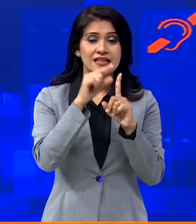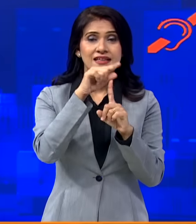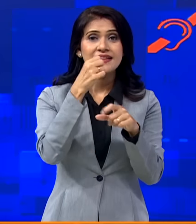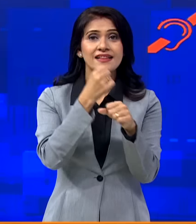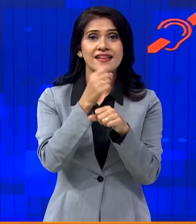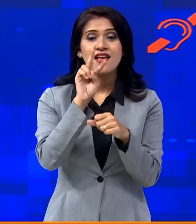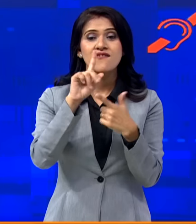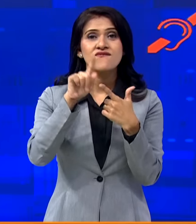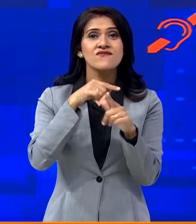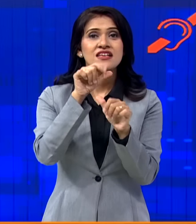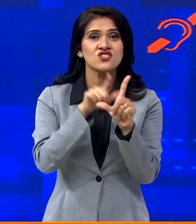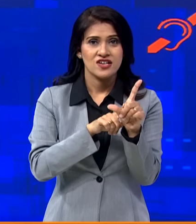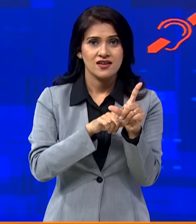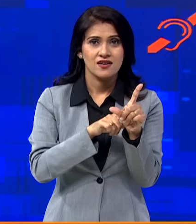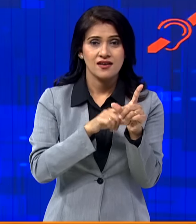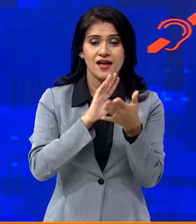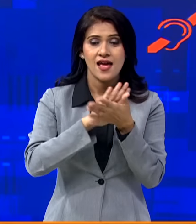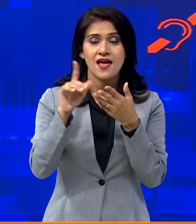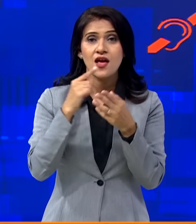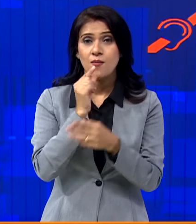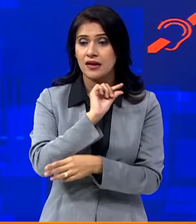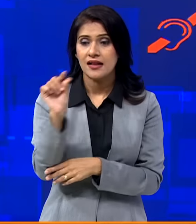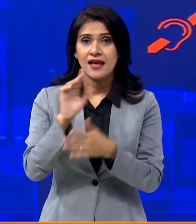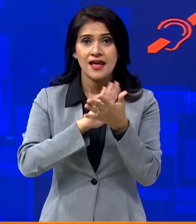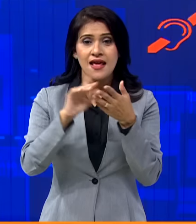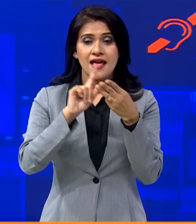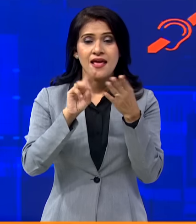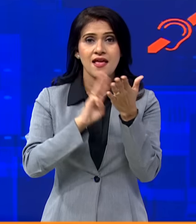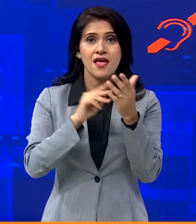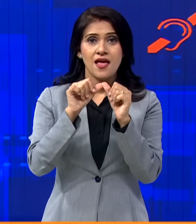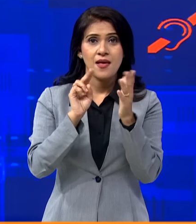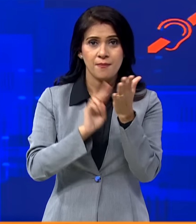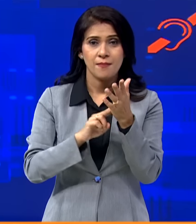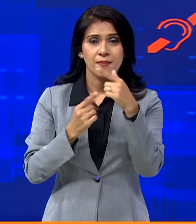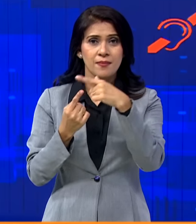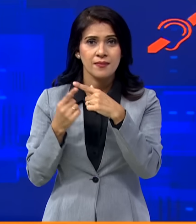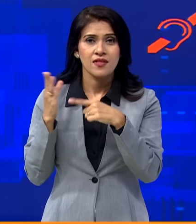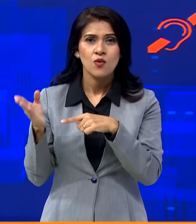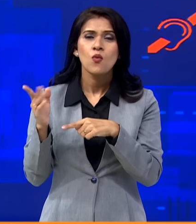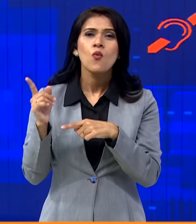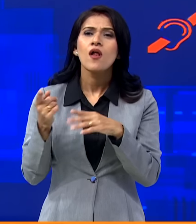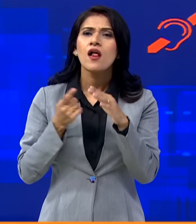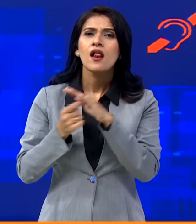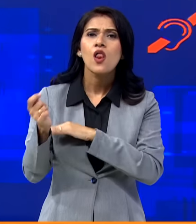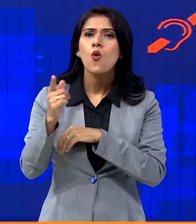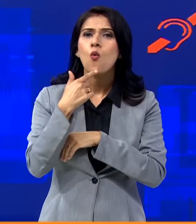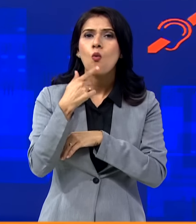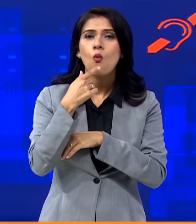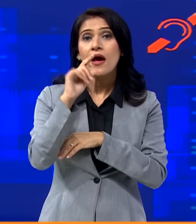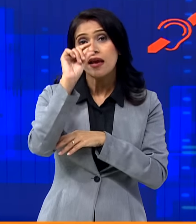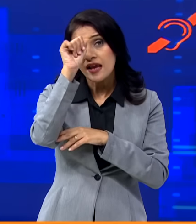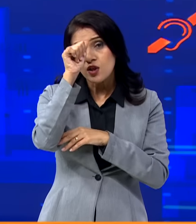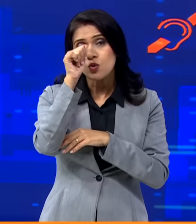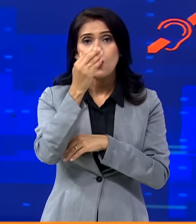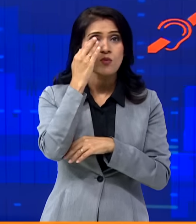कि हेमंत करकरे को अजमल कसाब ने नहीं मारा किसी हिंदू ने मारा तब क्या